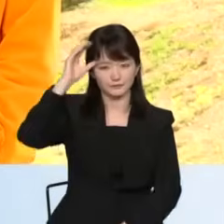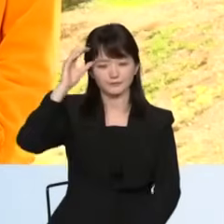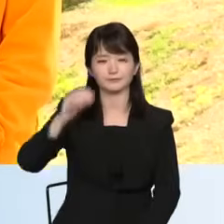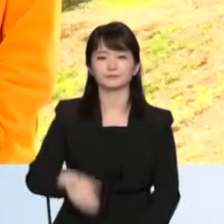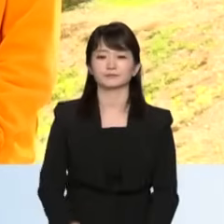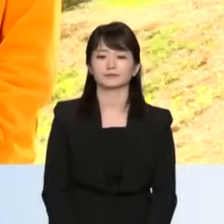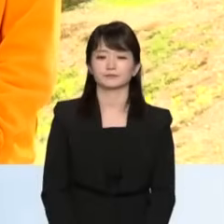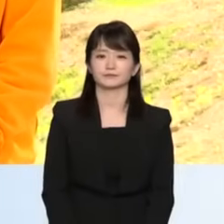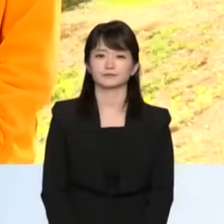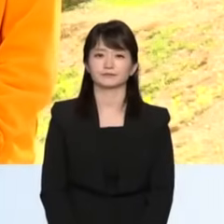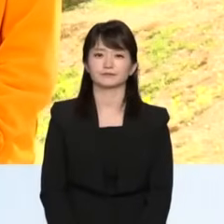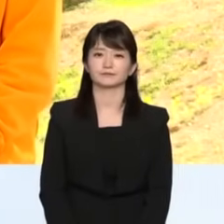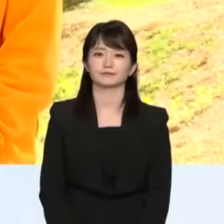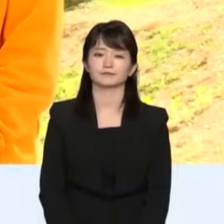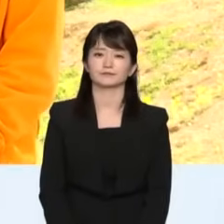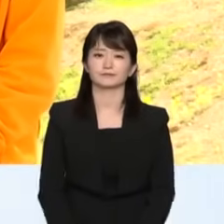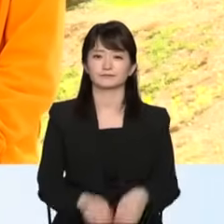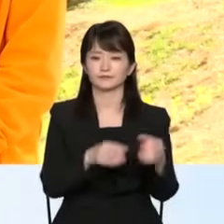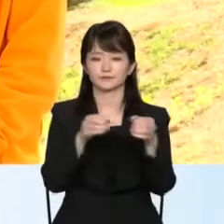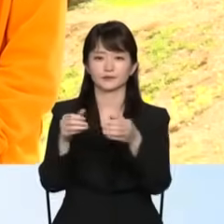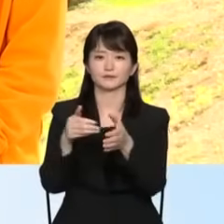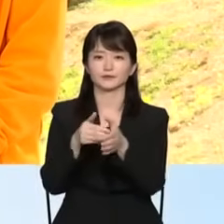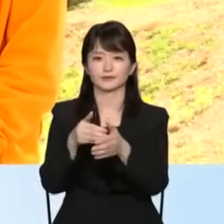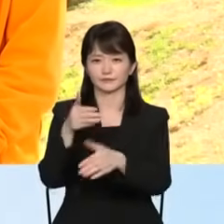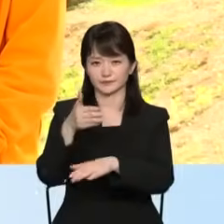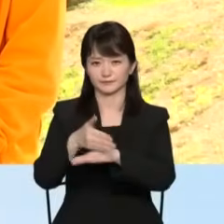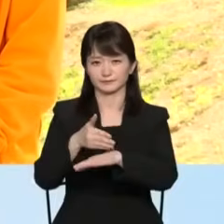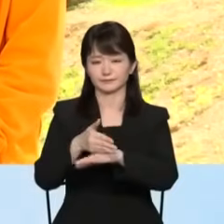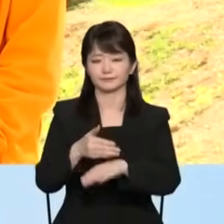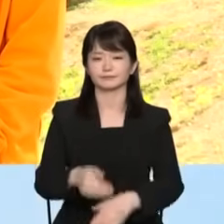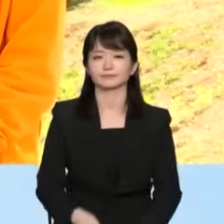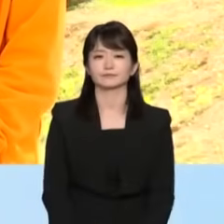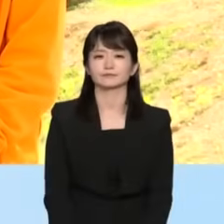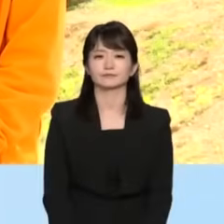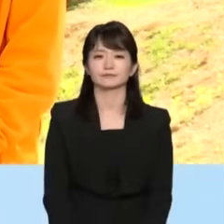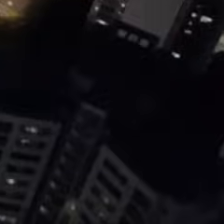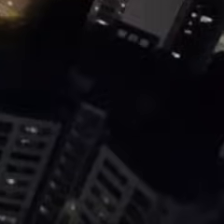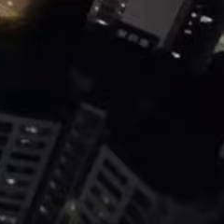네, 여기까지 듣겠습니다. 이준석 당선인과 함께했습니다. 고맙습니다.